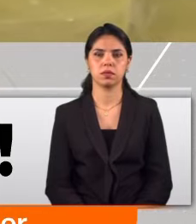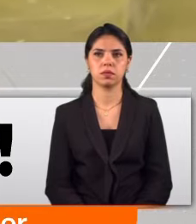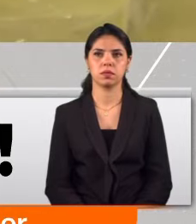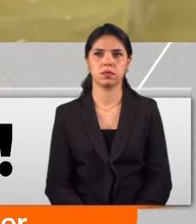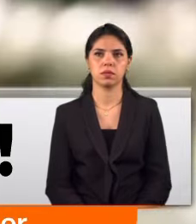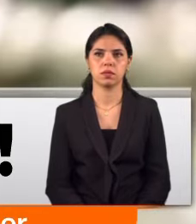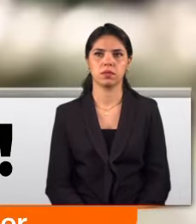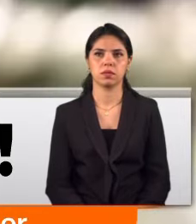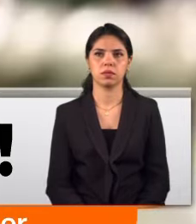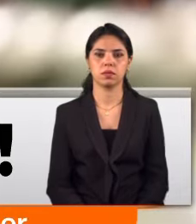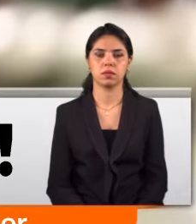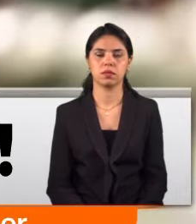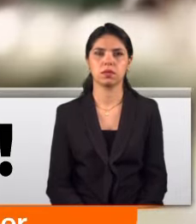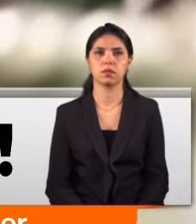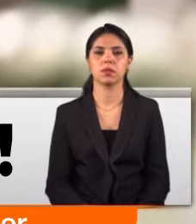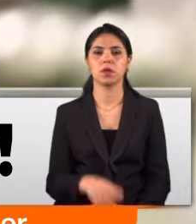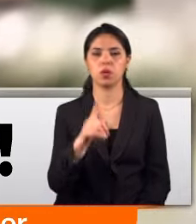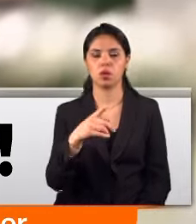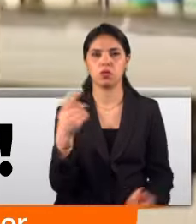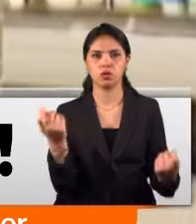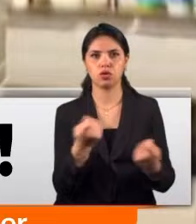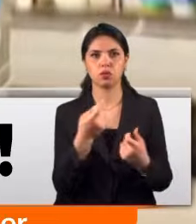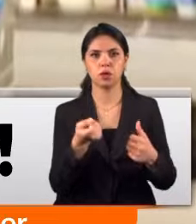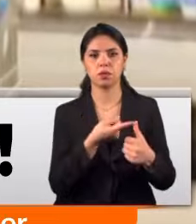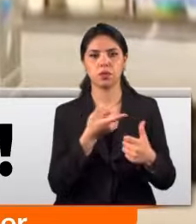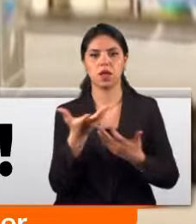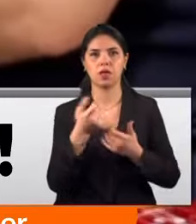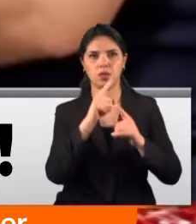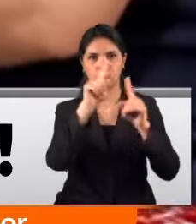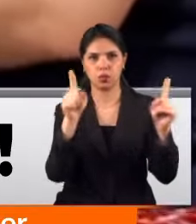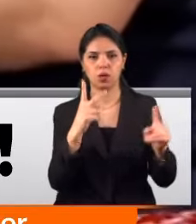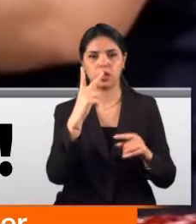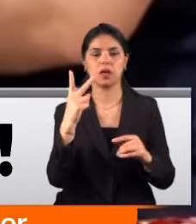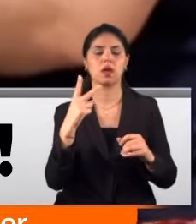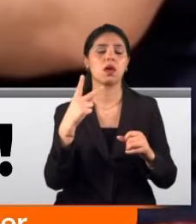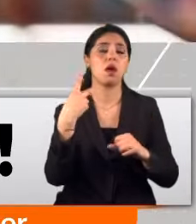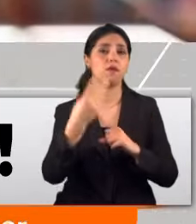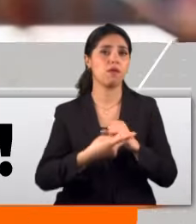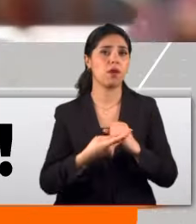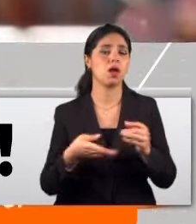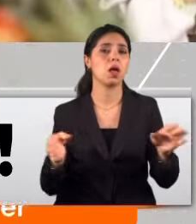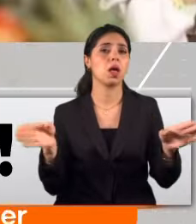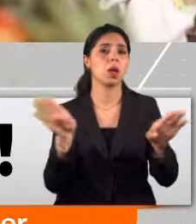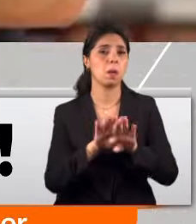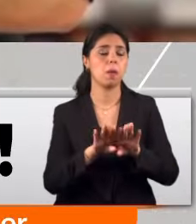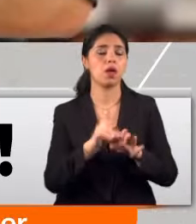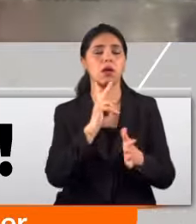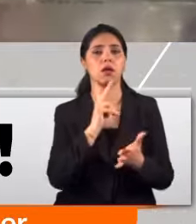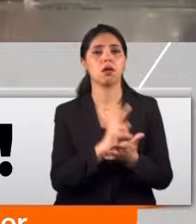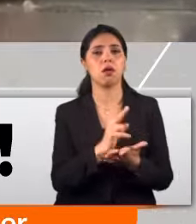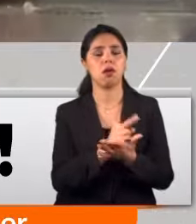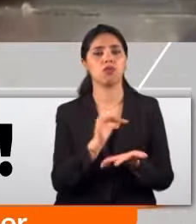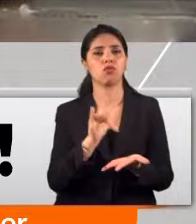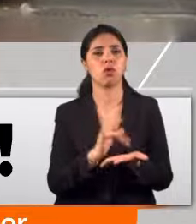çalışma yaptık. İşte o çalışmalardan biri marketlere 2 hafta kapatma cezası. 15 güne yakın